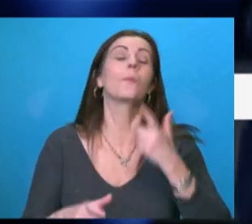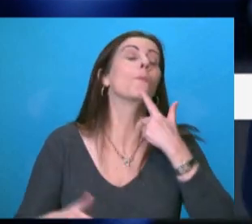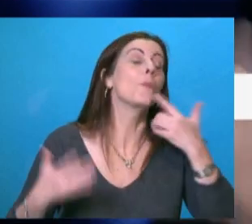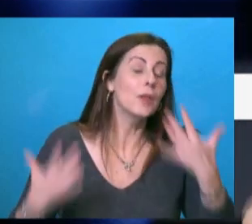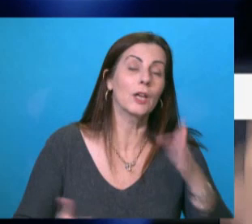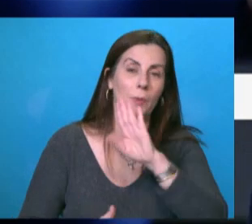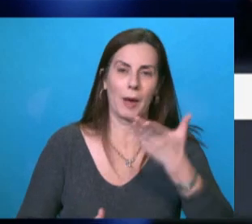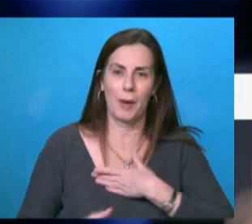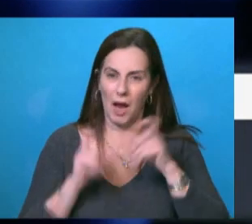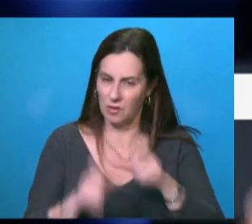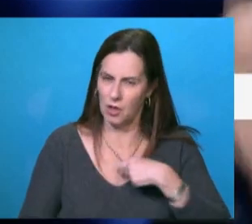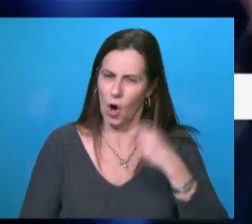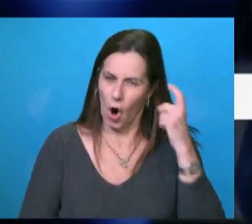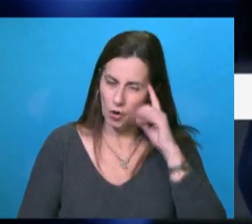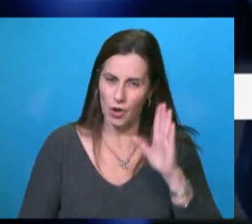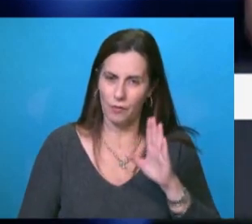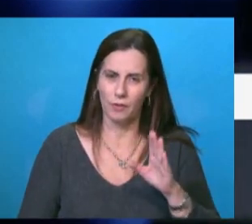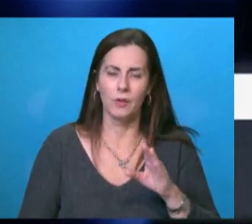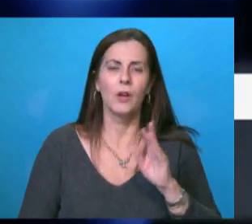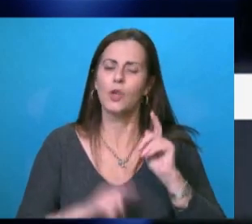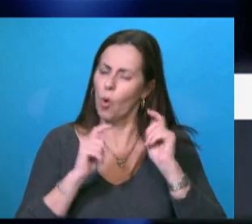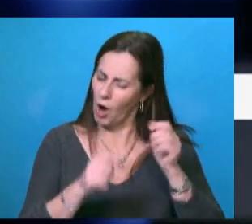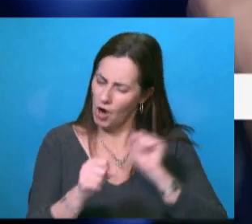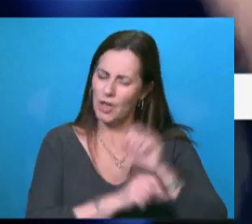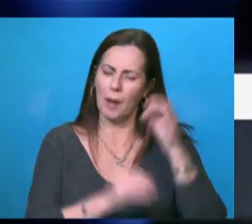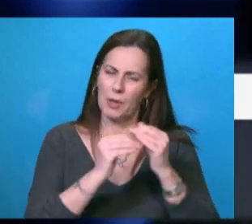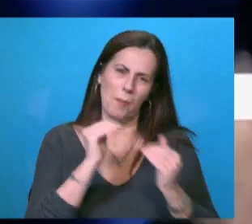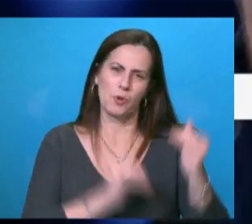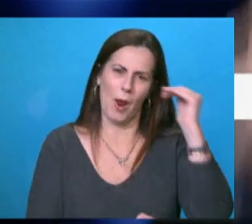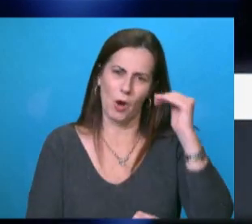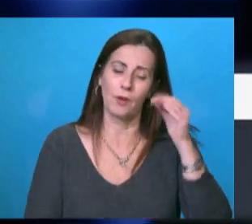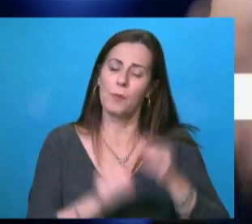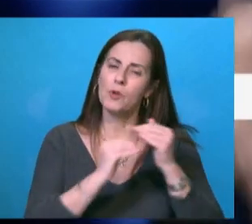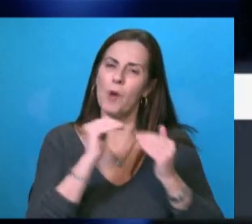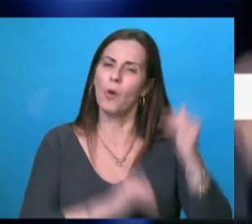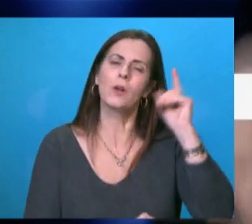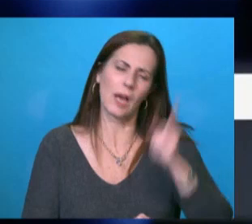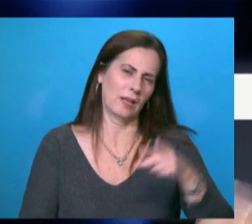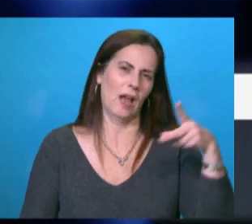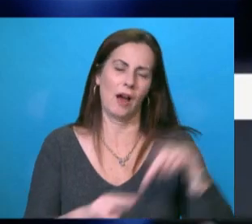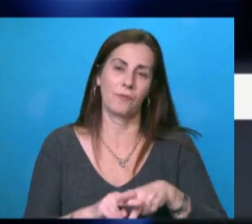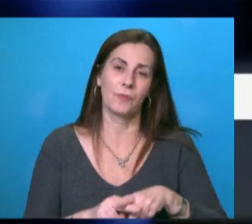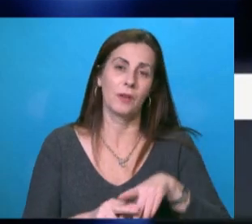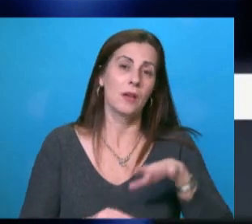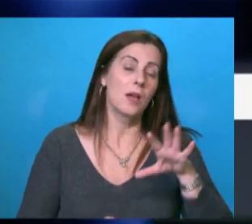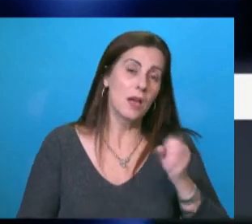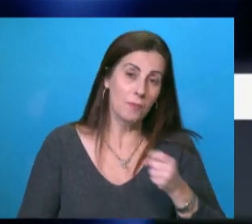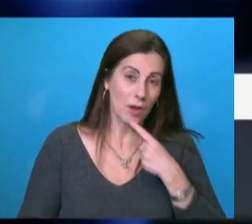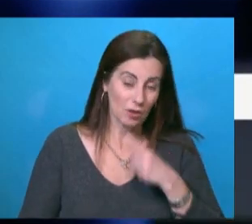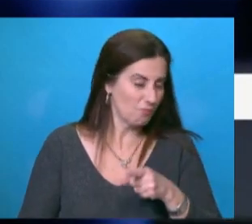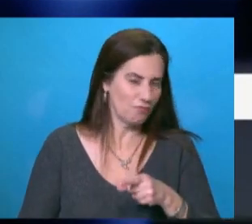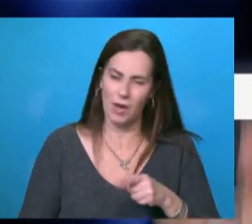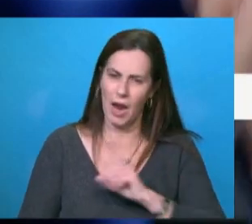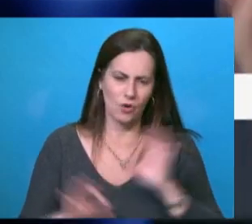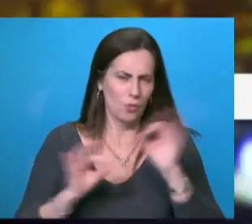אני מעריך כבעבר שתוגש עתירה לבגץ, ובגץ יתערב אם ישתכנע שאכן אין שום